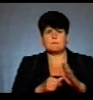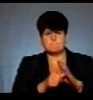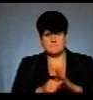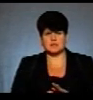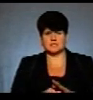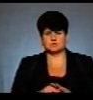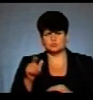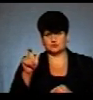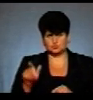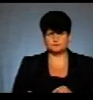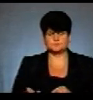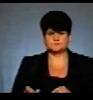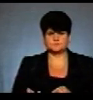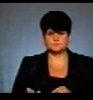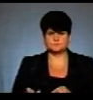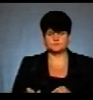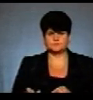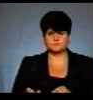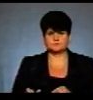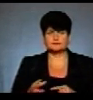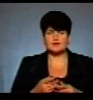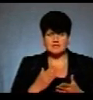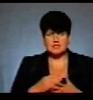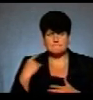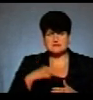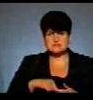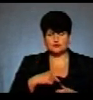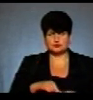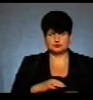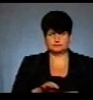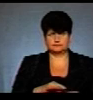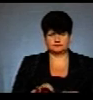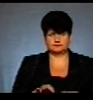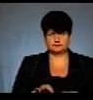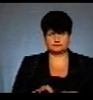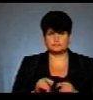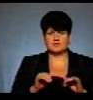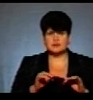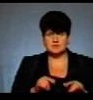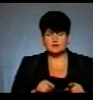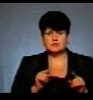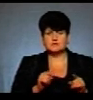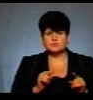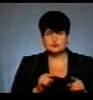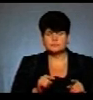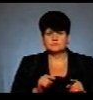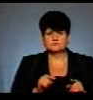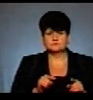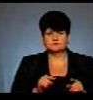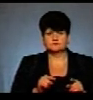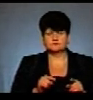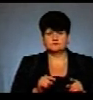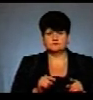гідність людини, є психологічний насильство, тобто дії такого вербального, невербального